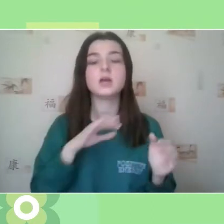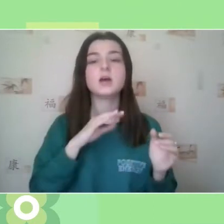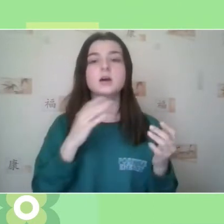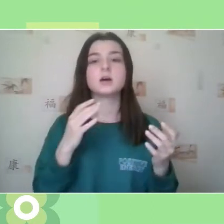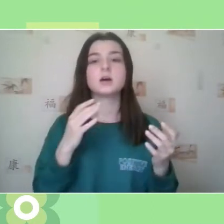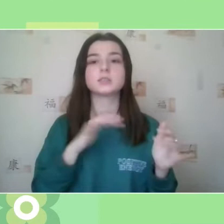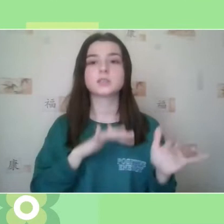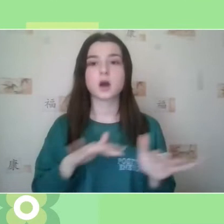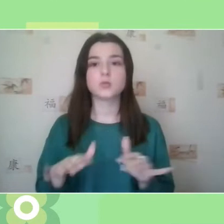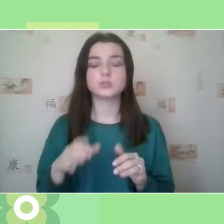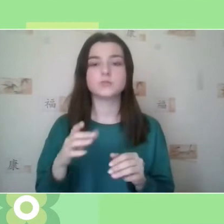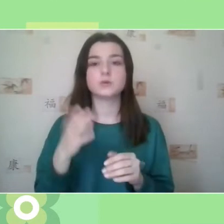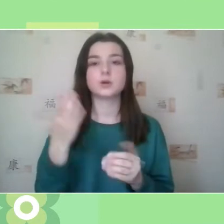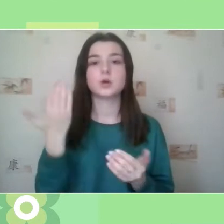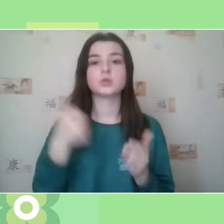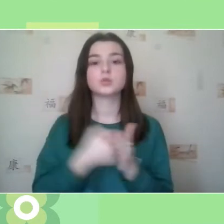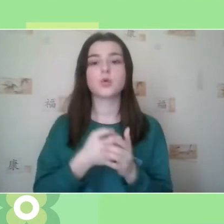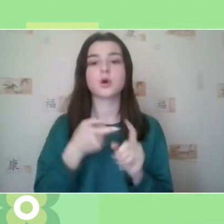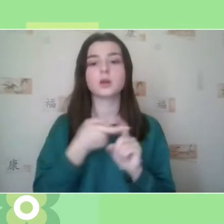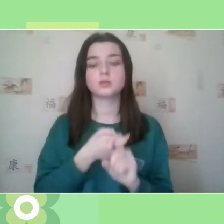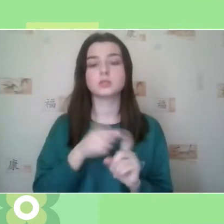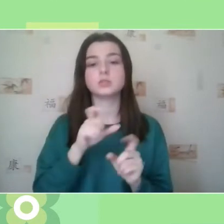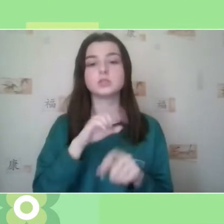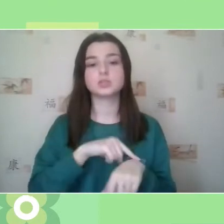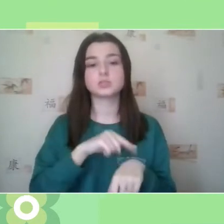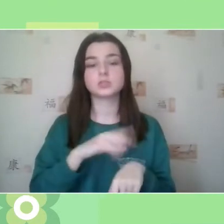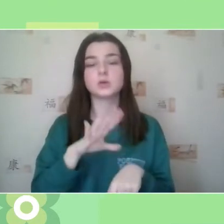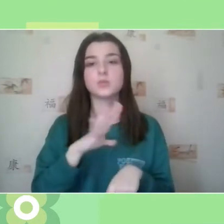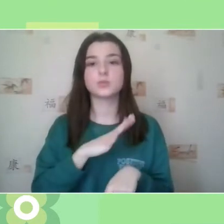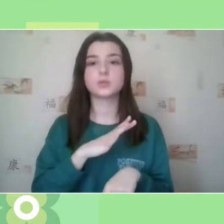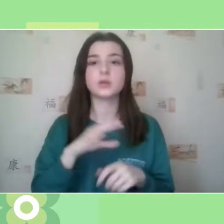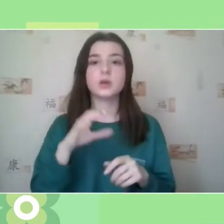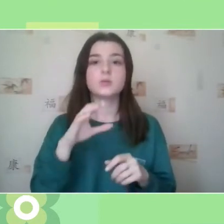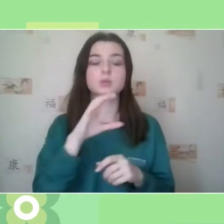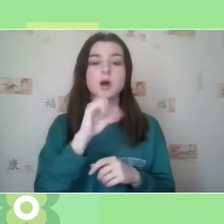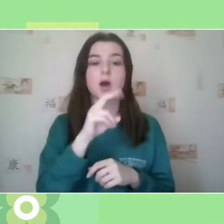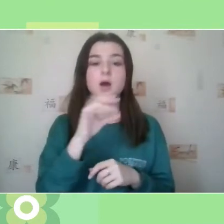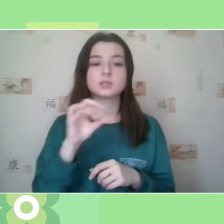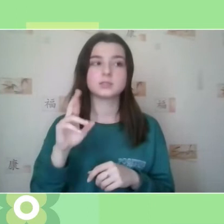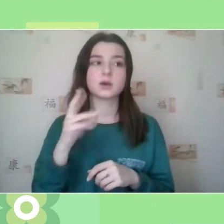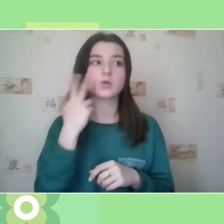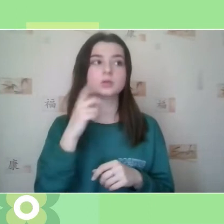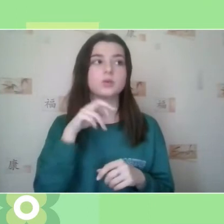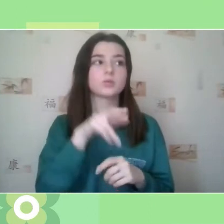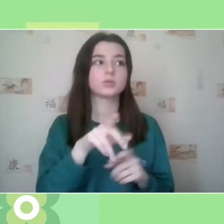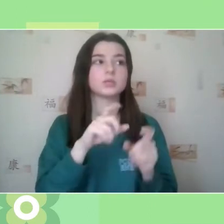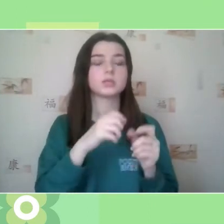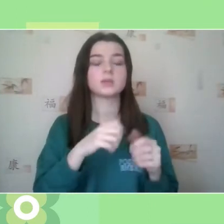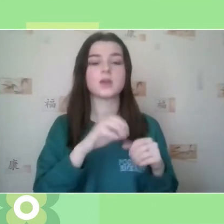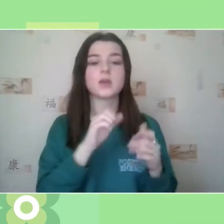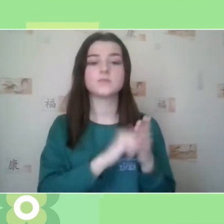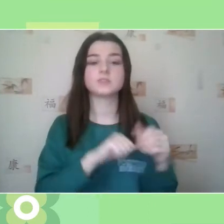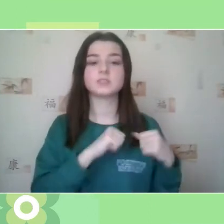ви пам'ятаєте до карантинні часи, коли була велика прекрасна акція від серця до серця, коли ходили хлопчики і дівчатка з скриньками